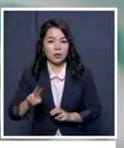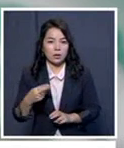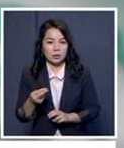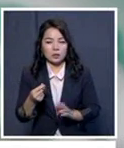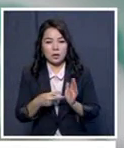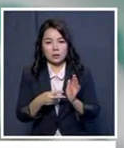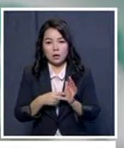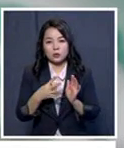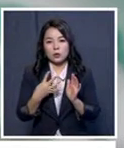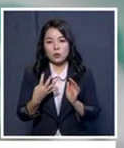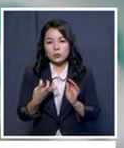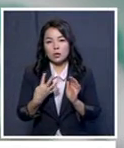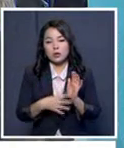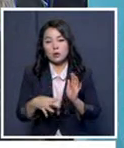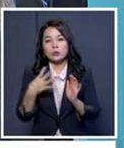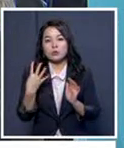болатын